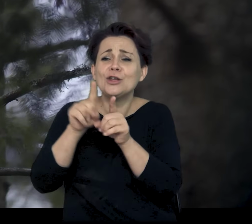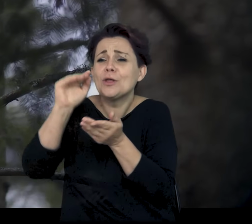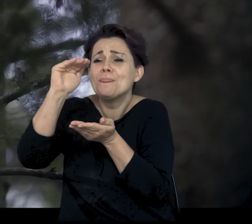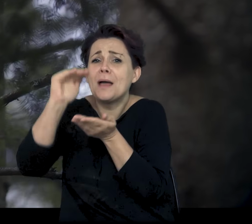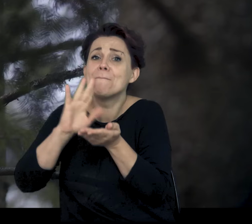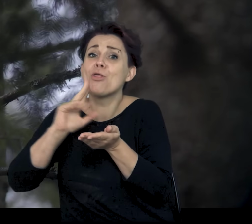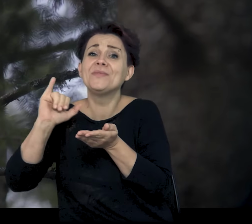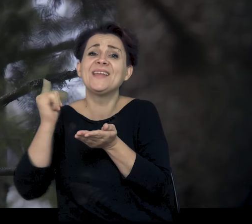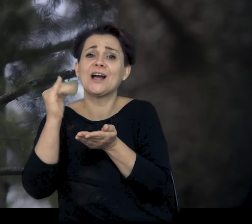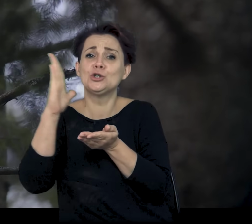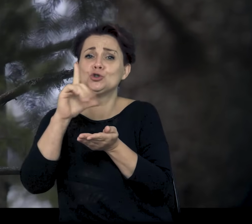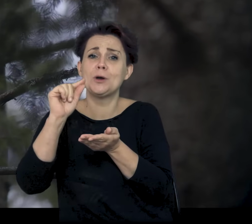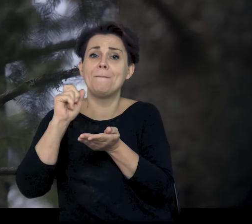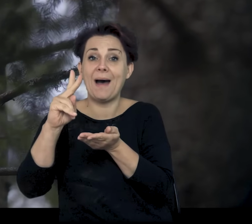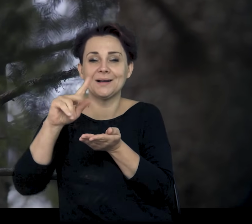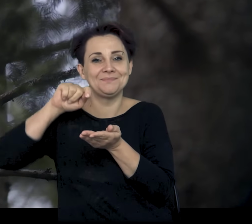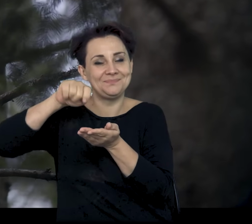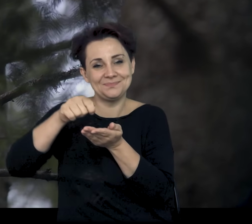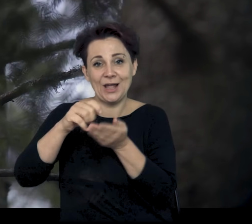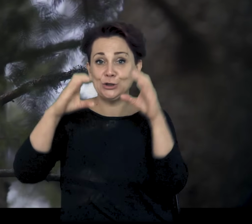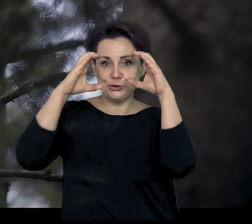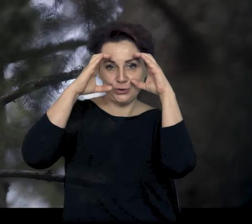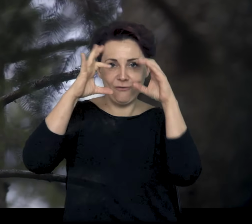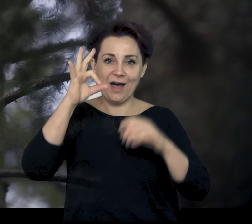szpaka, suweczka.